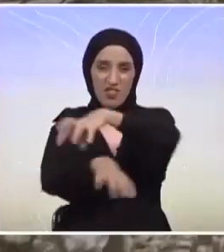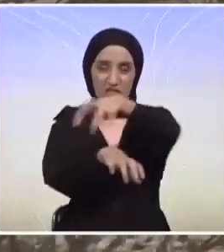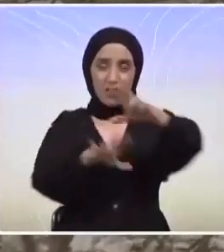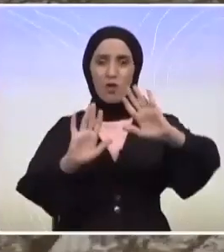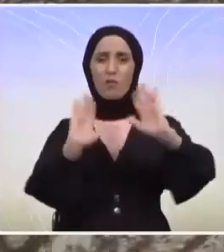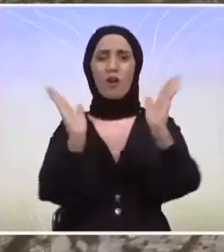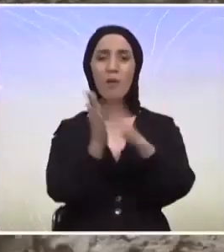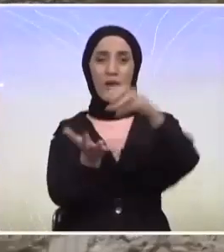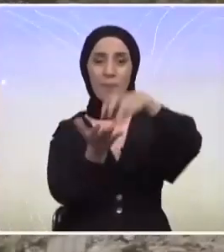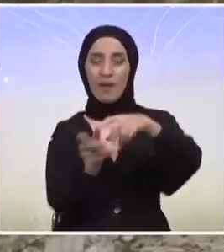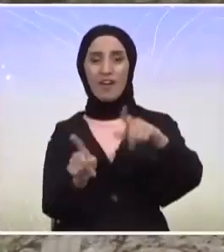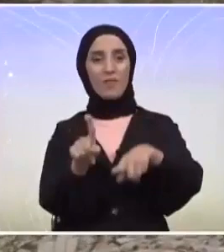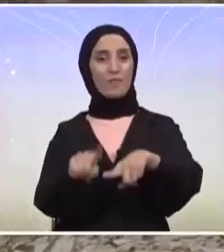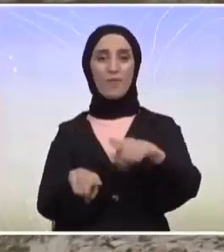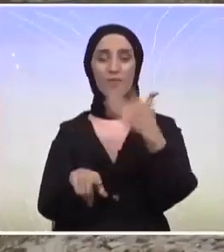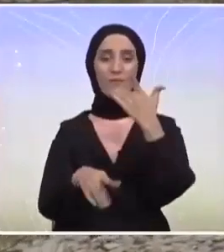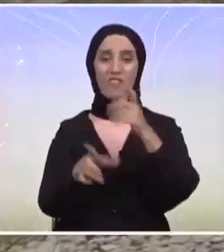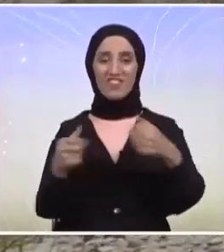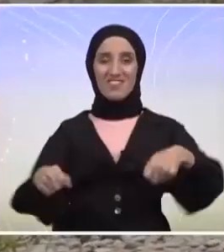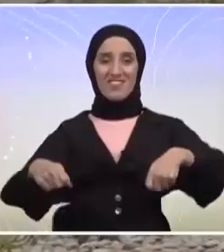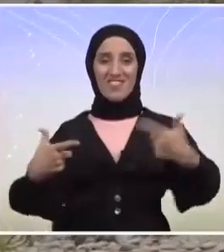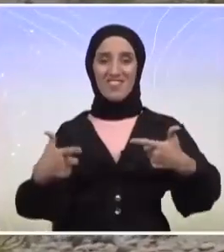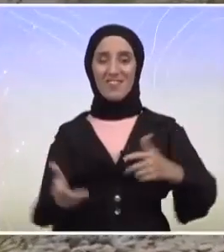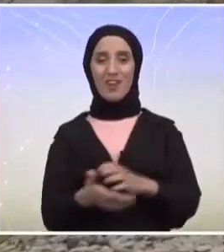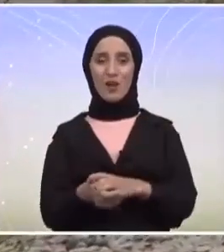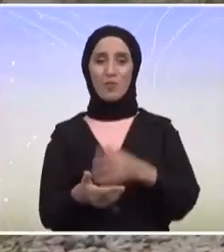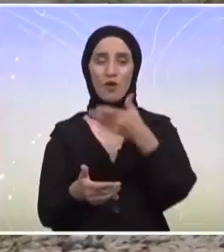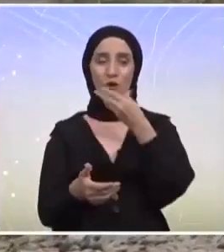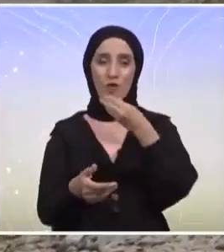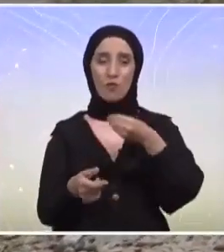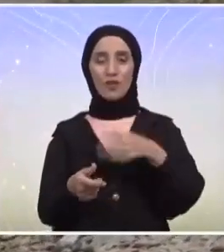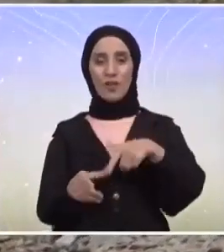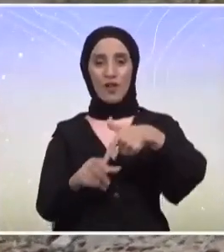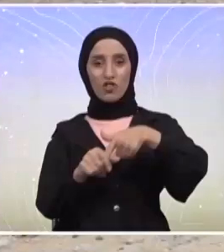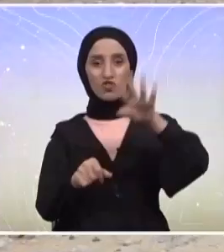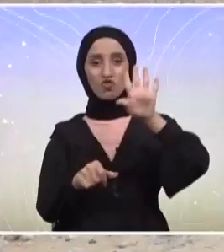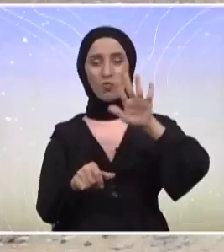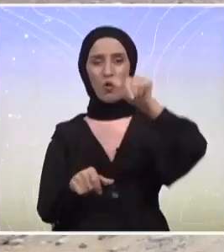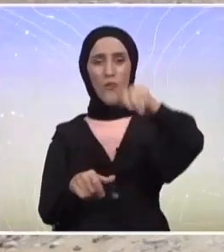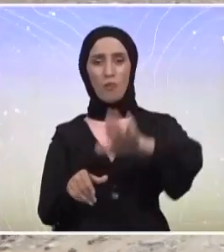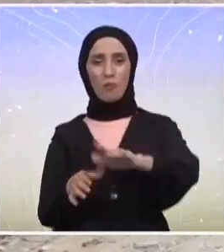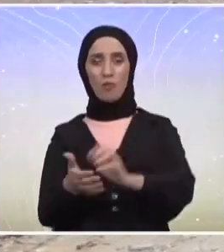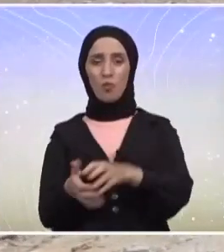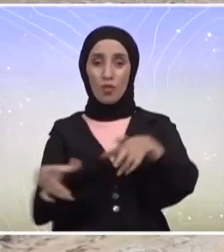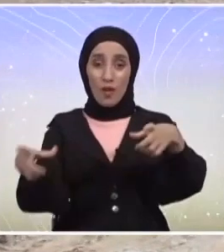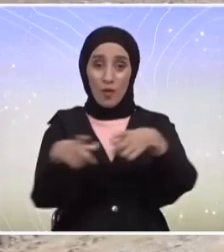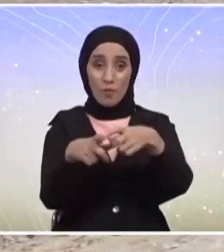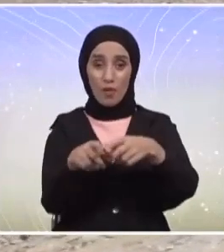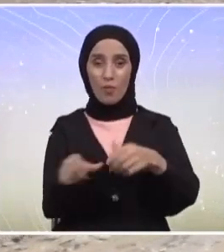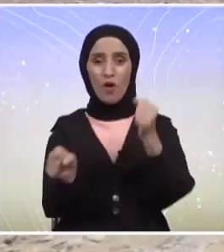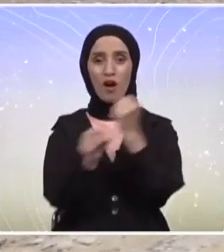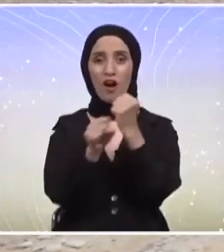مديرية الروضة التابعة لمحافظة شبوة يسافر طاقم البرنامج بحثاً عن شاب يرى